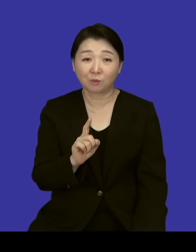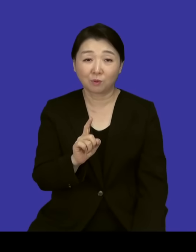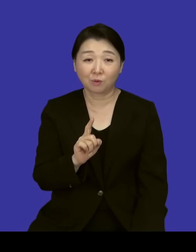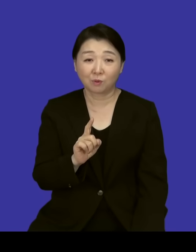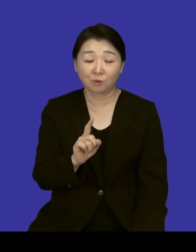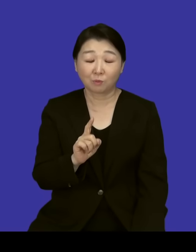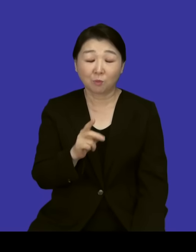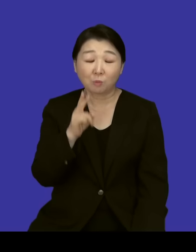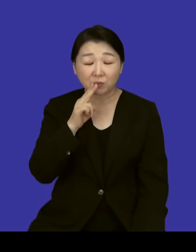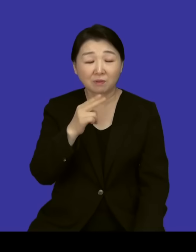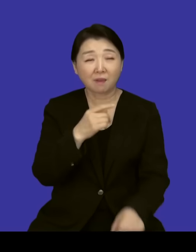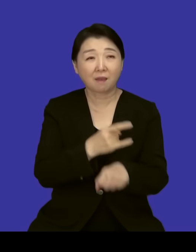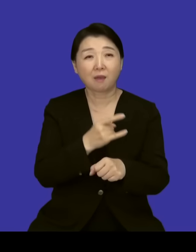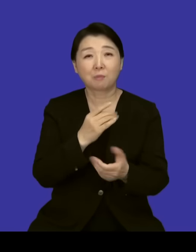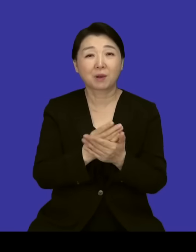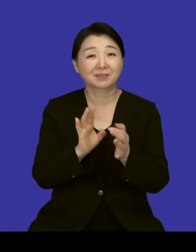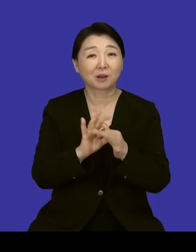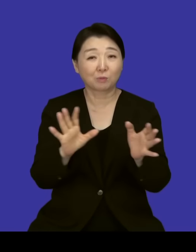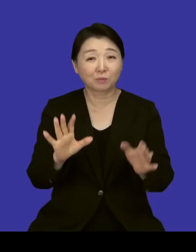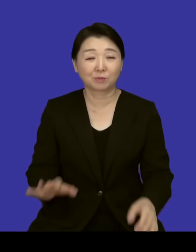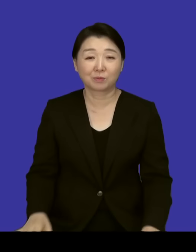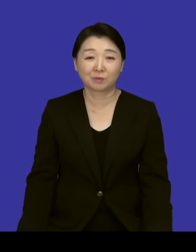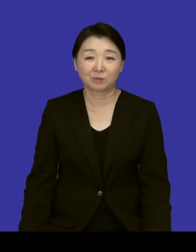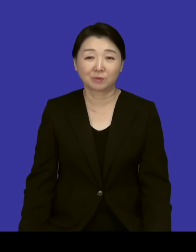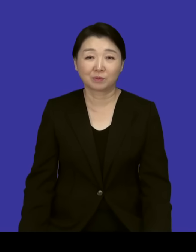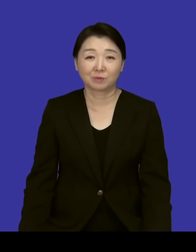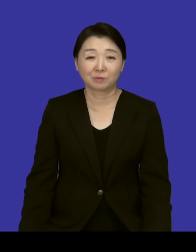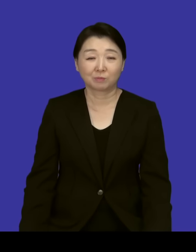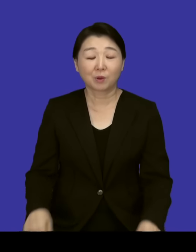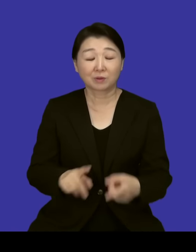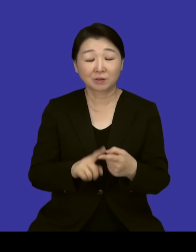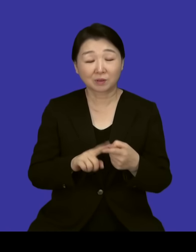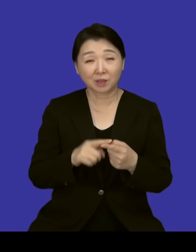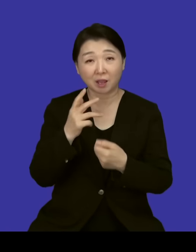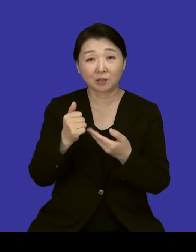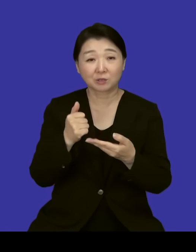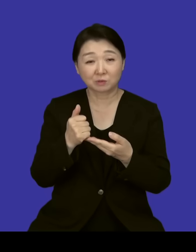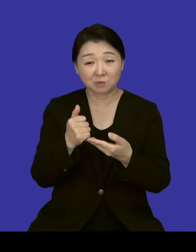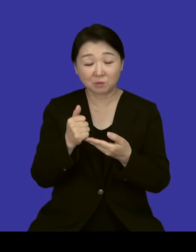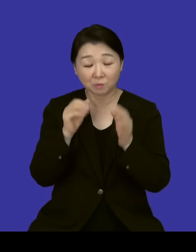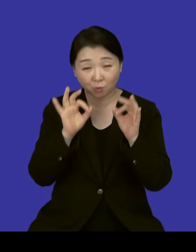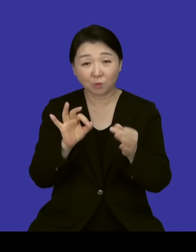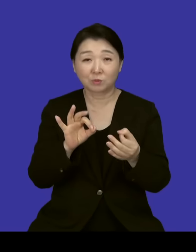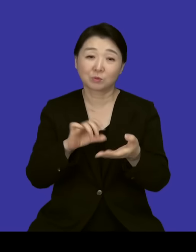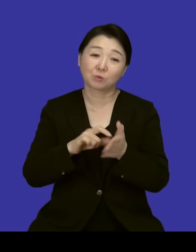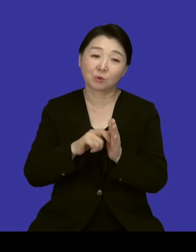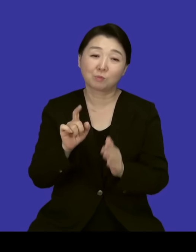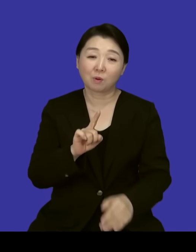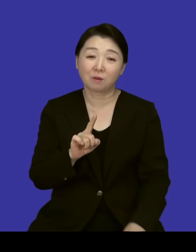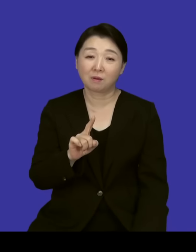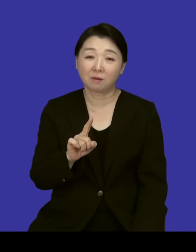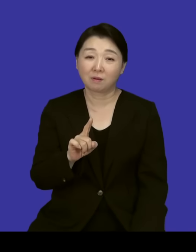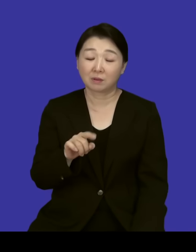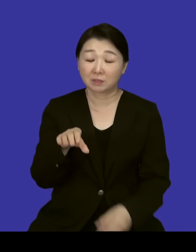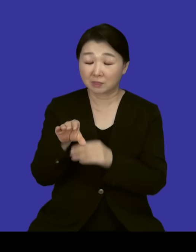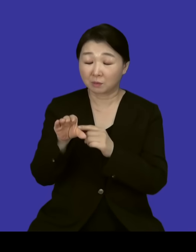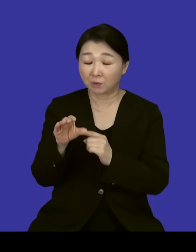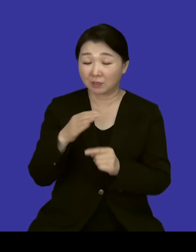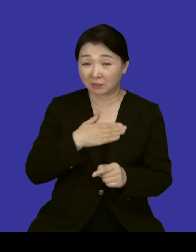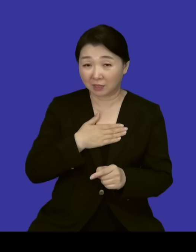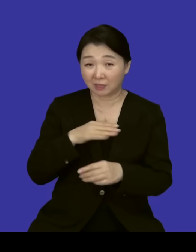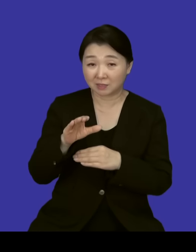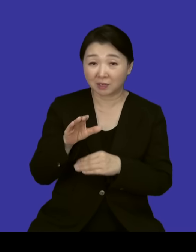피든가 말든가 그냥 뭐 계속 평생 피든가 말든가지 진짜. 뭐 그렇게까지 하나님한테 걸 정도로 그렇게 아니면 열심히- 그분이 같은 차에 자꾸 타면 내 차에서